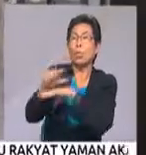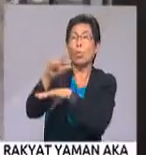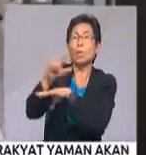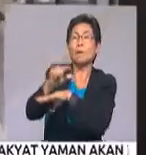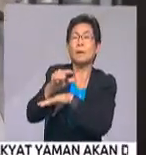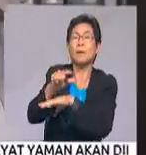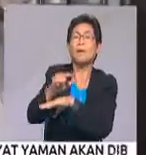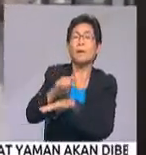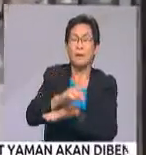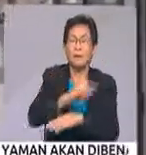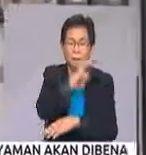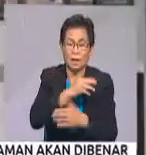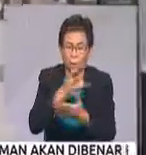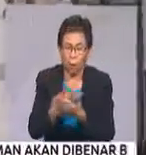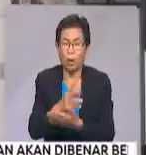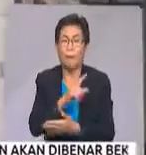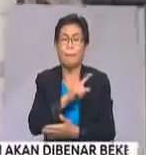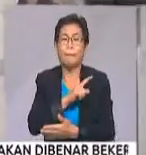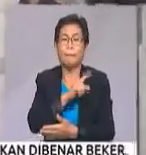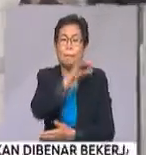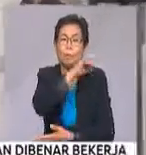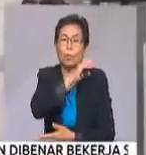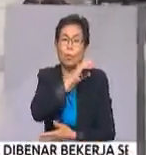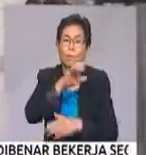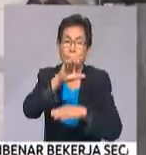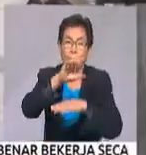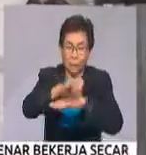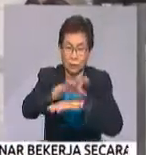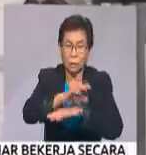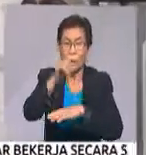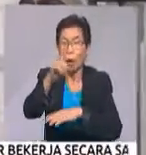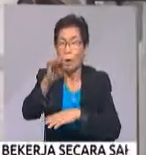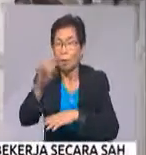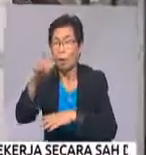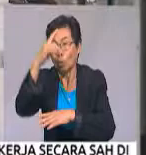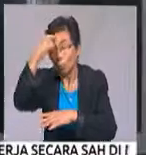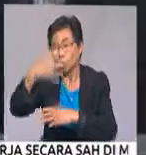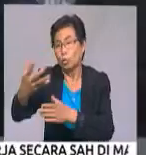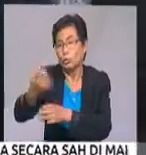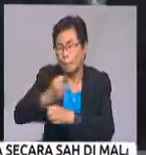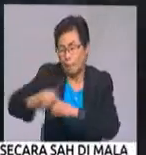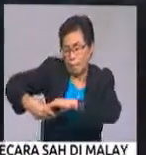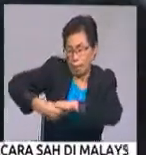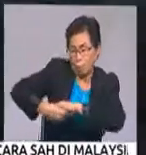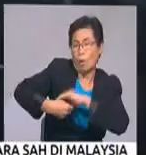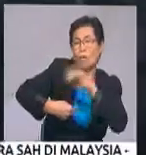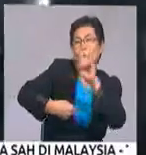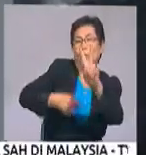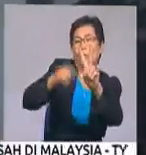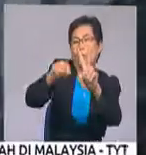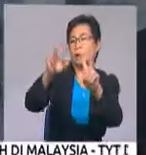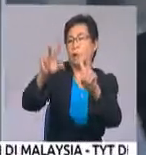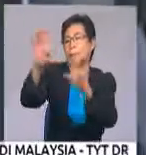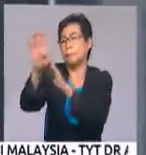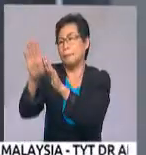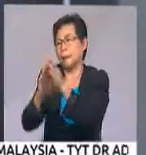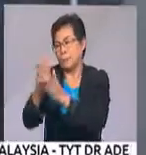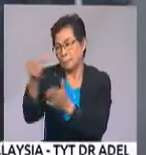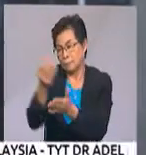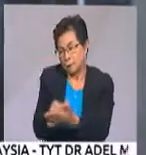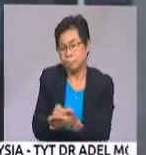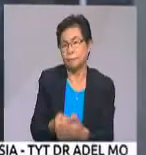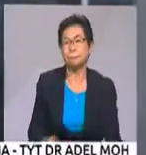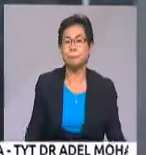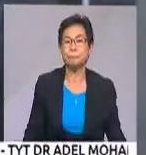Menteri Kewangan dan Pengerusi Lembaga Penasihat 1MDB untuk mendapatkan rasuah berjumlah 2.3 bilion ringgit.